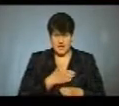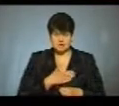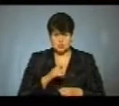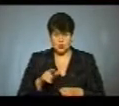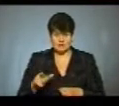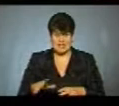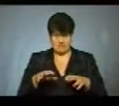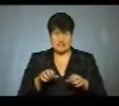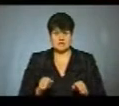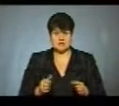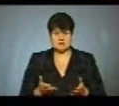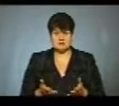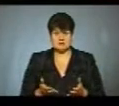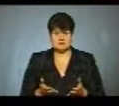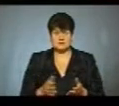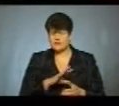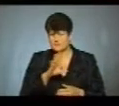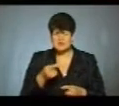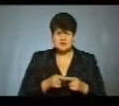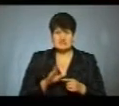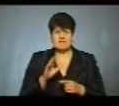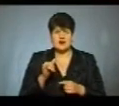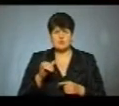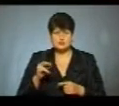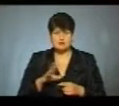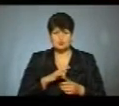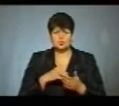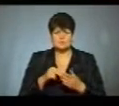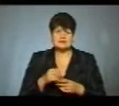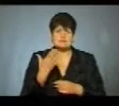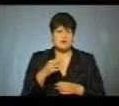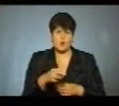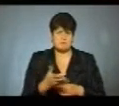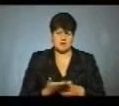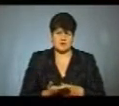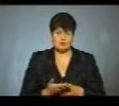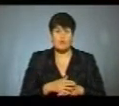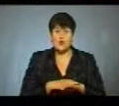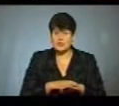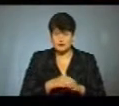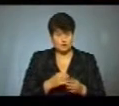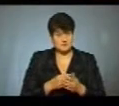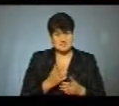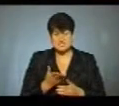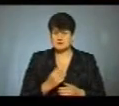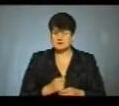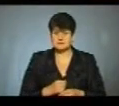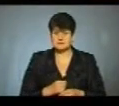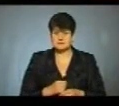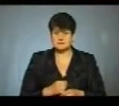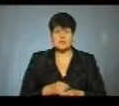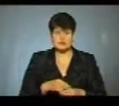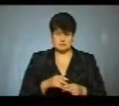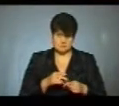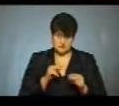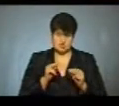людей, власників, всі ці ваучери були скуплені за 5 копійок, за по ринковій ціні, до речі, по